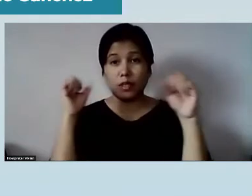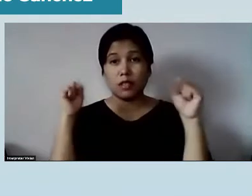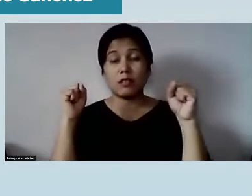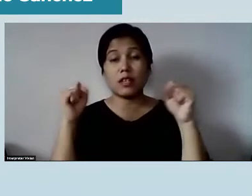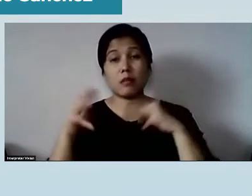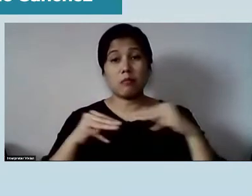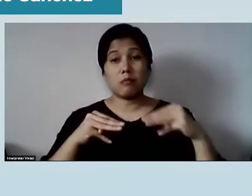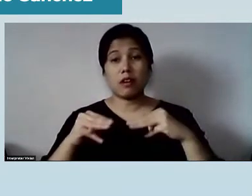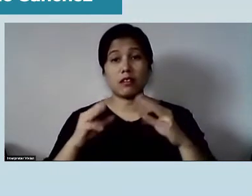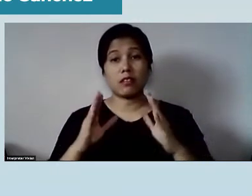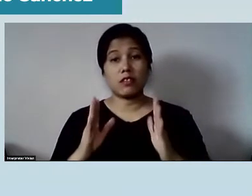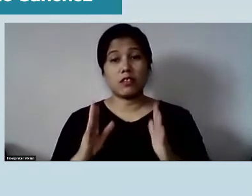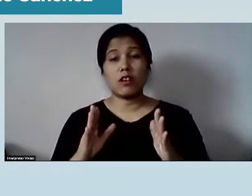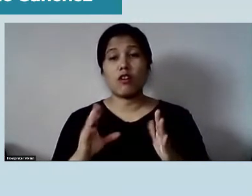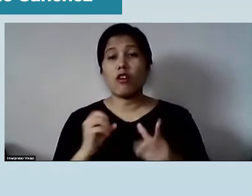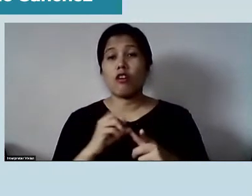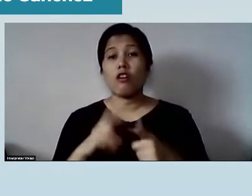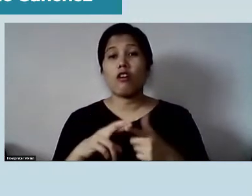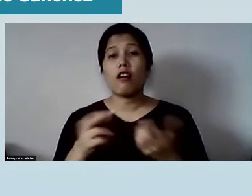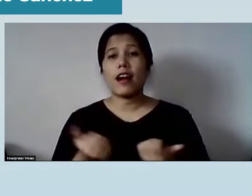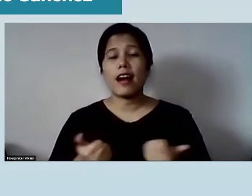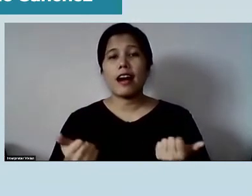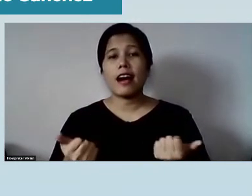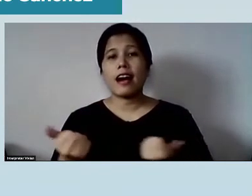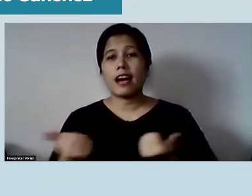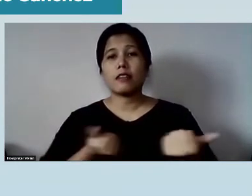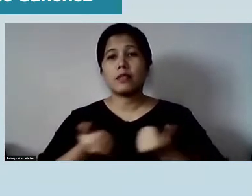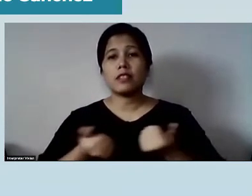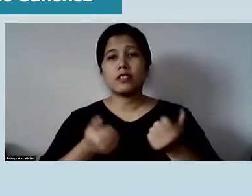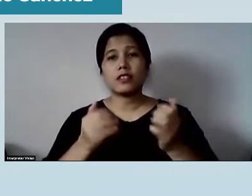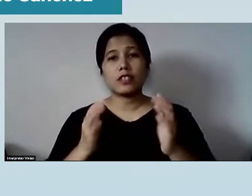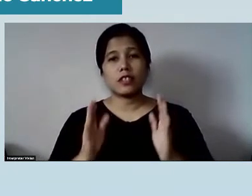or administrator ng building.